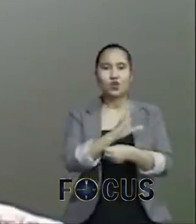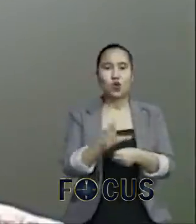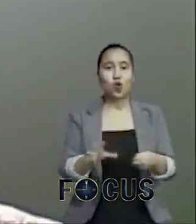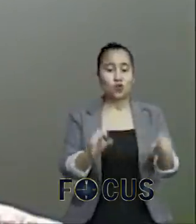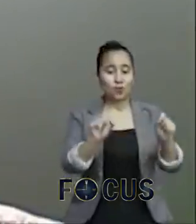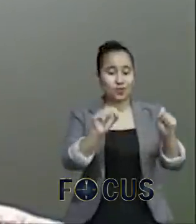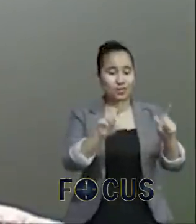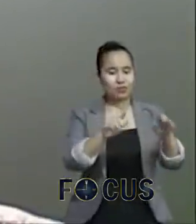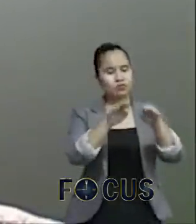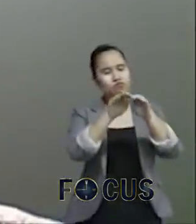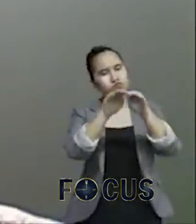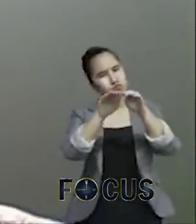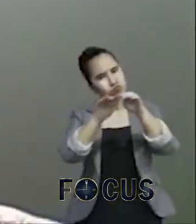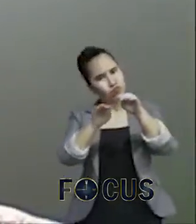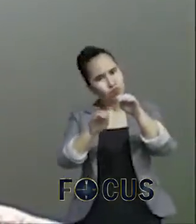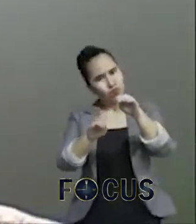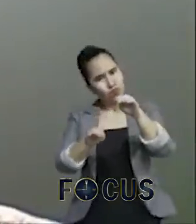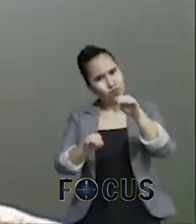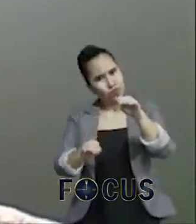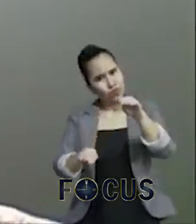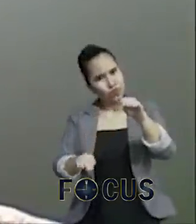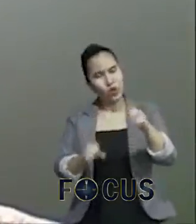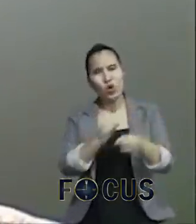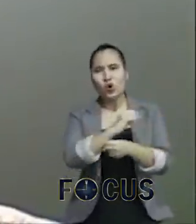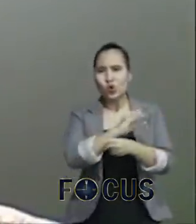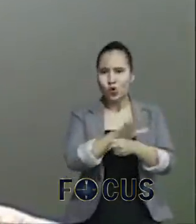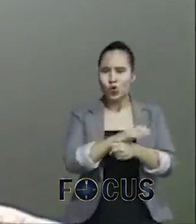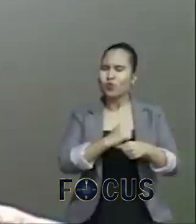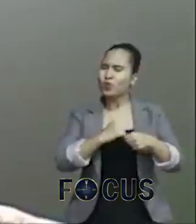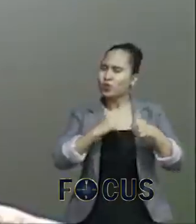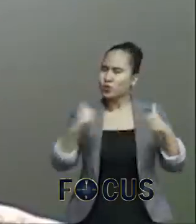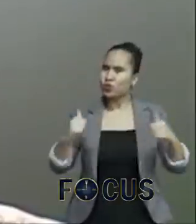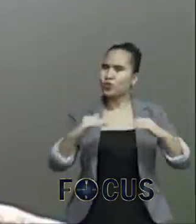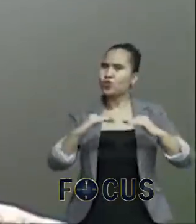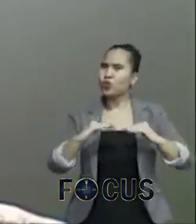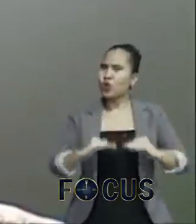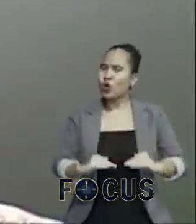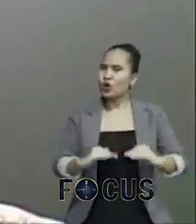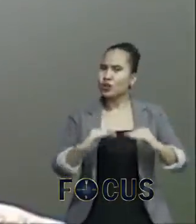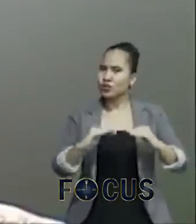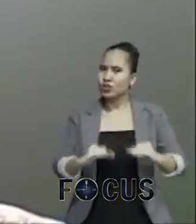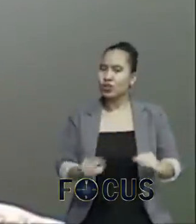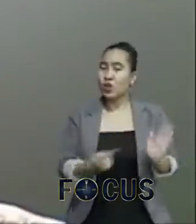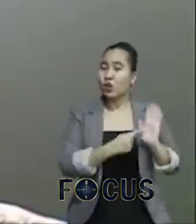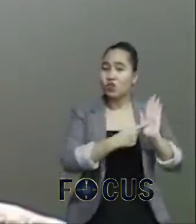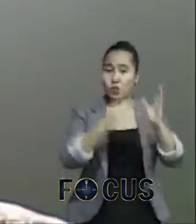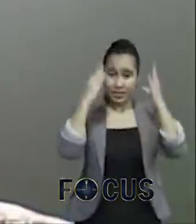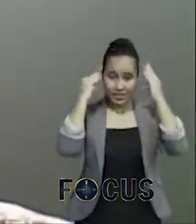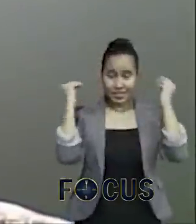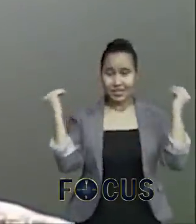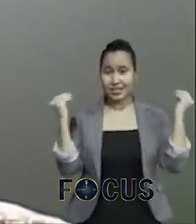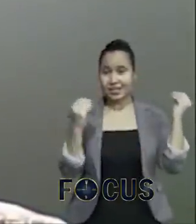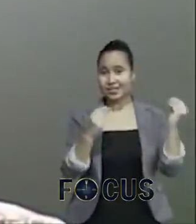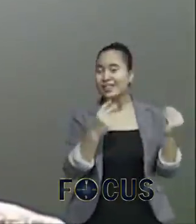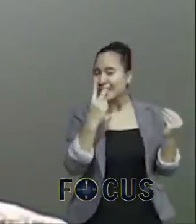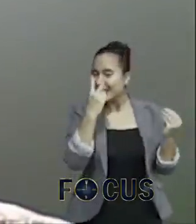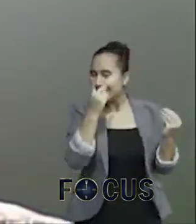steeds afneemt en dat COVID goed onder controle is. Een voorbeeld is Nederland, waarbij je ziet